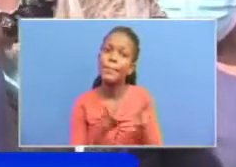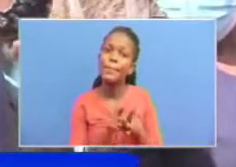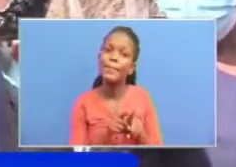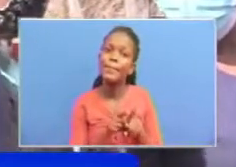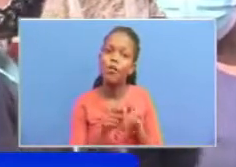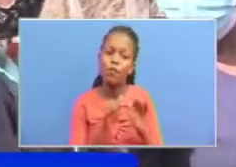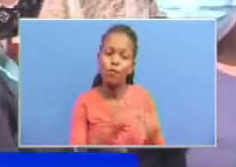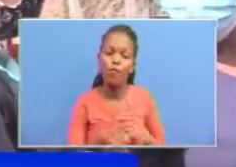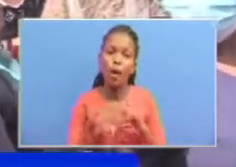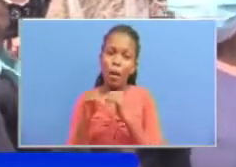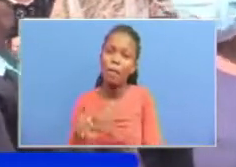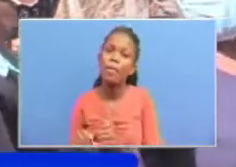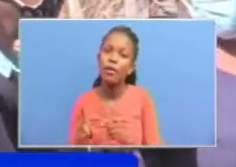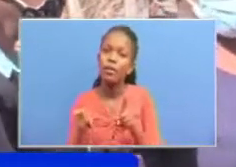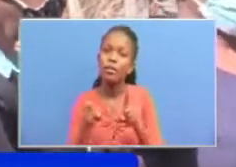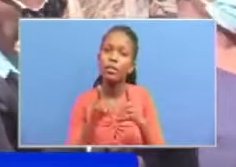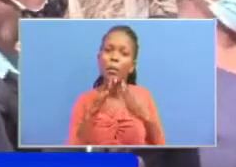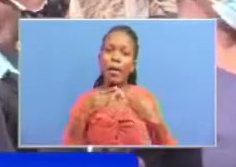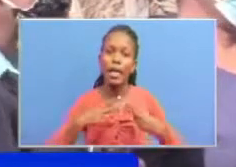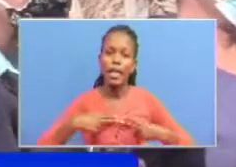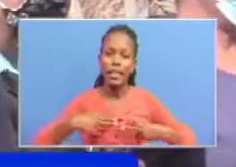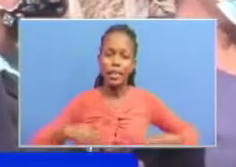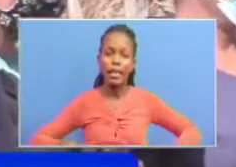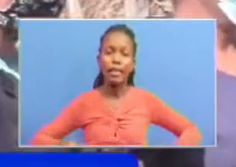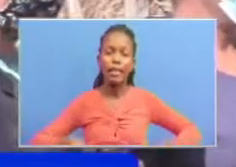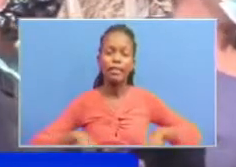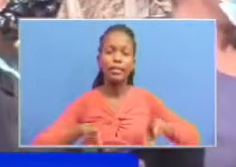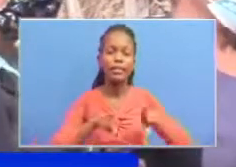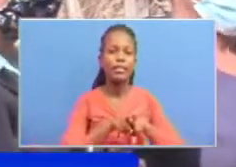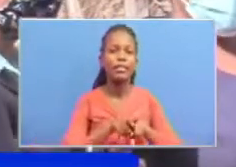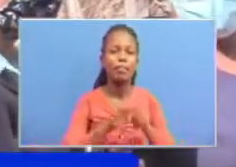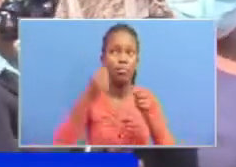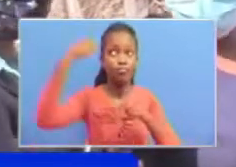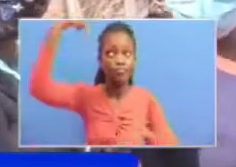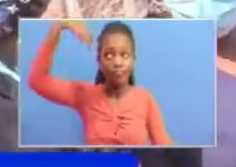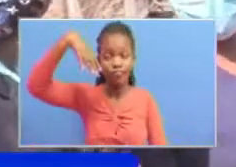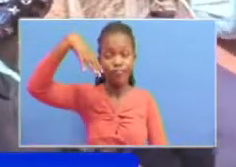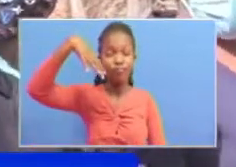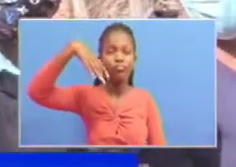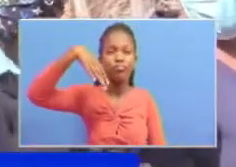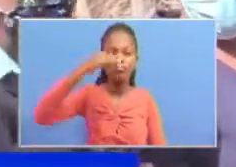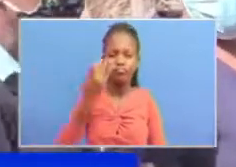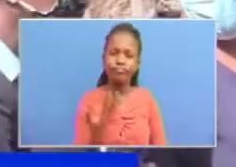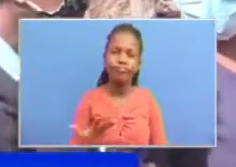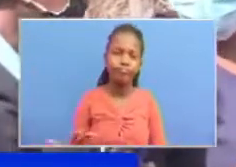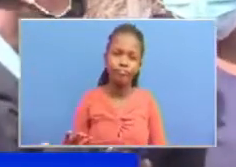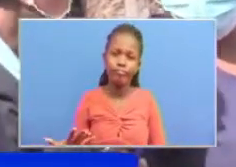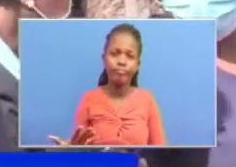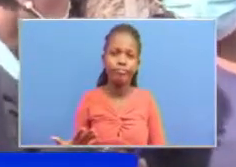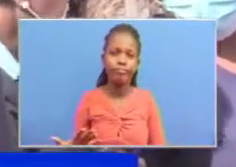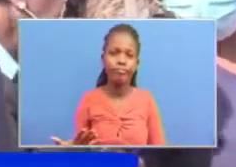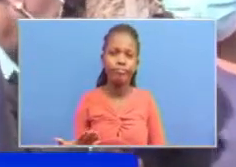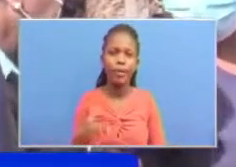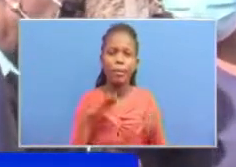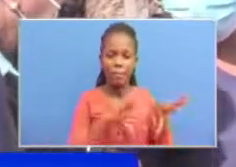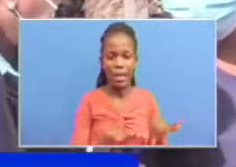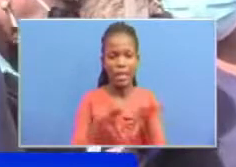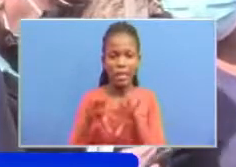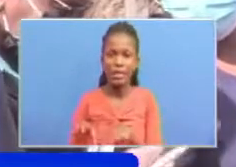uemi, maunduma sibitali, maunduma stima, maunduma kusawu ya masoko